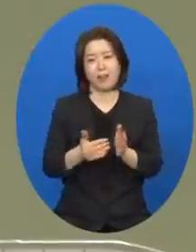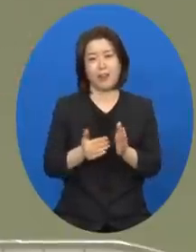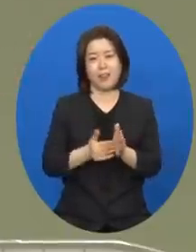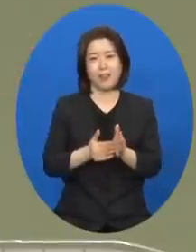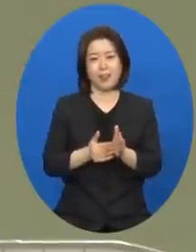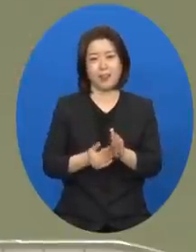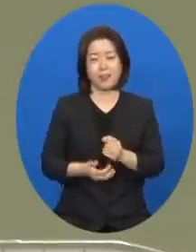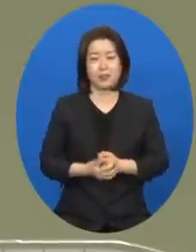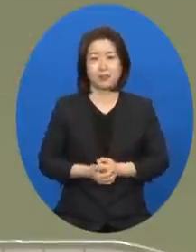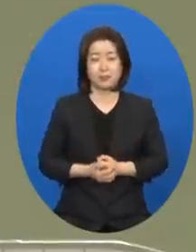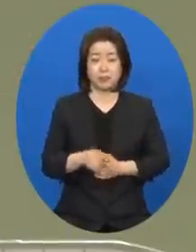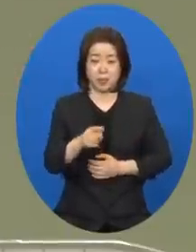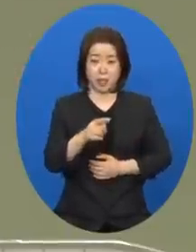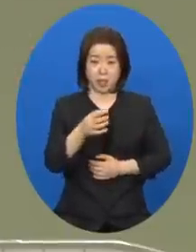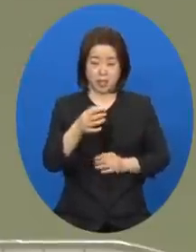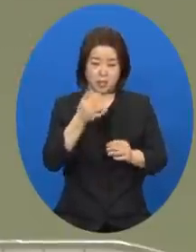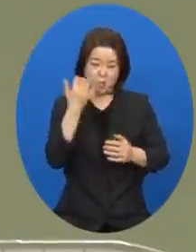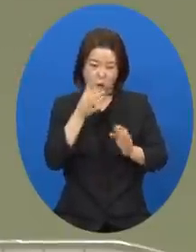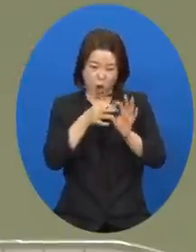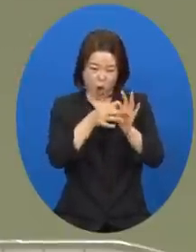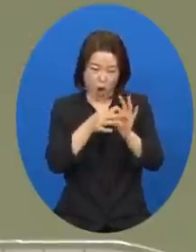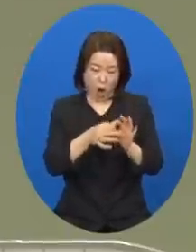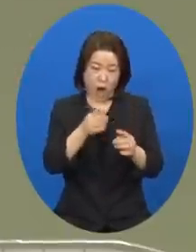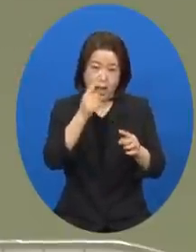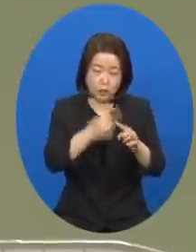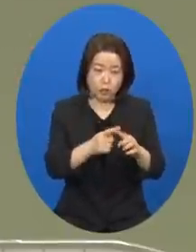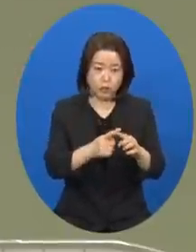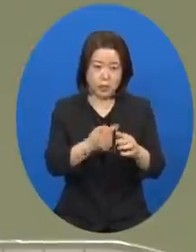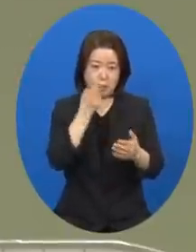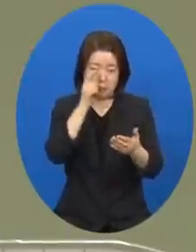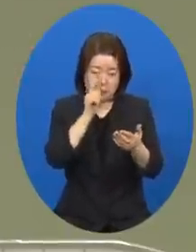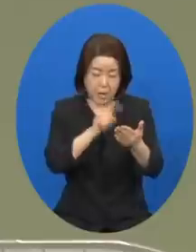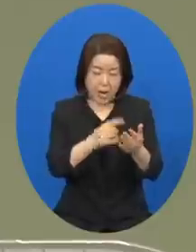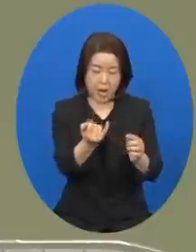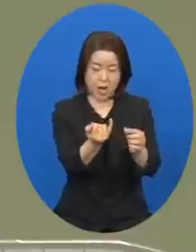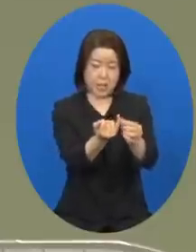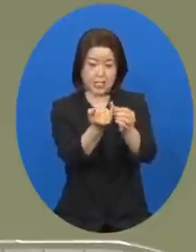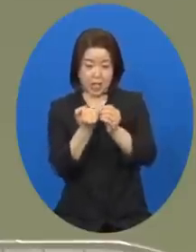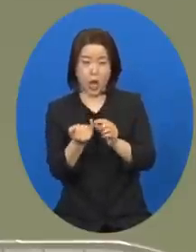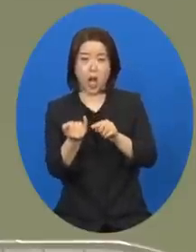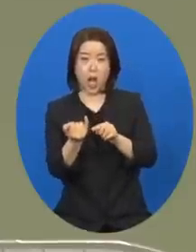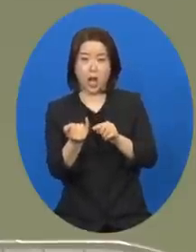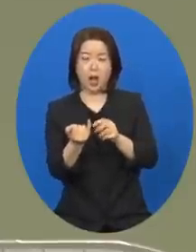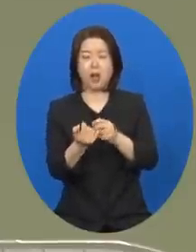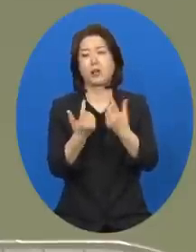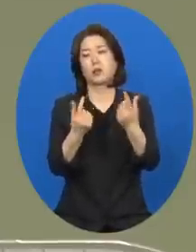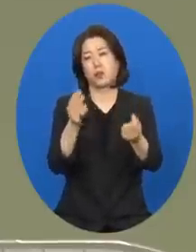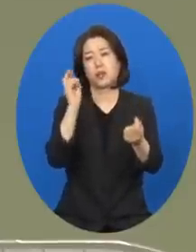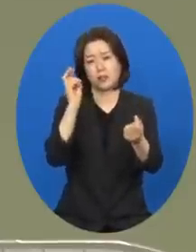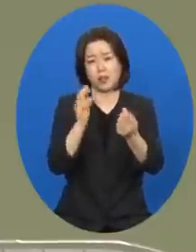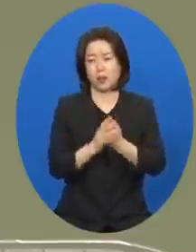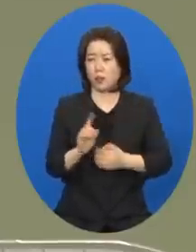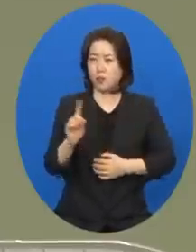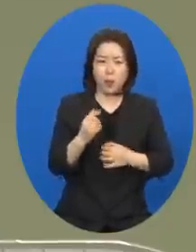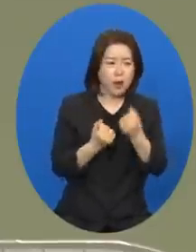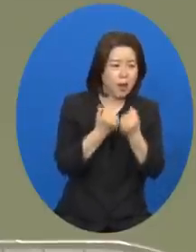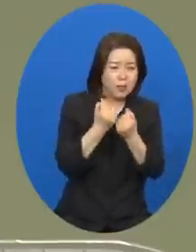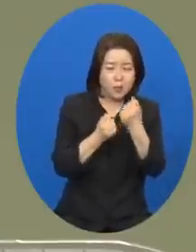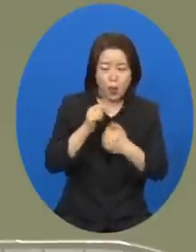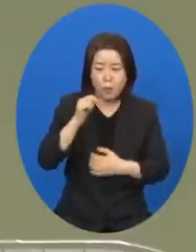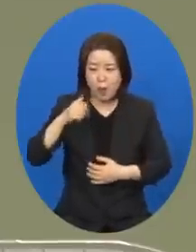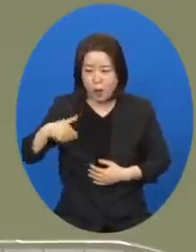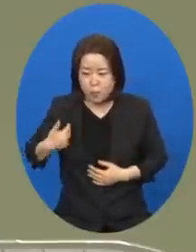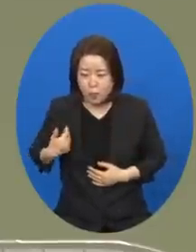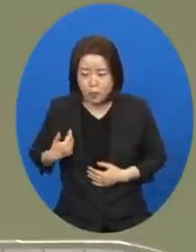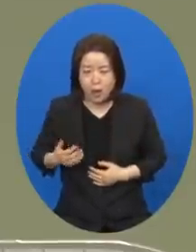그 가늠하다가 현장에 붙잡힌 여인도 똑같은 심정이었을 거예요. 뭐라고 설명할 수 없는 속에서부터